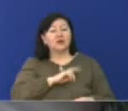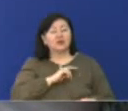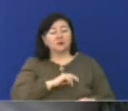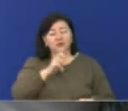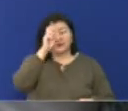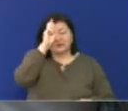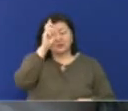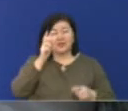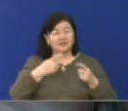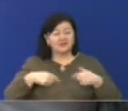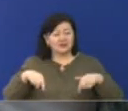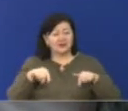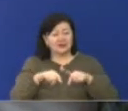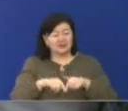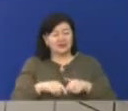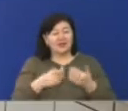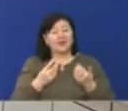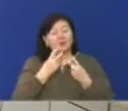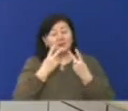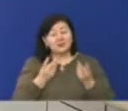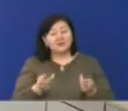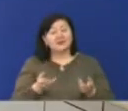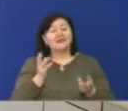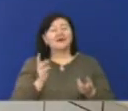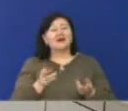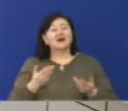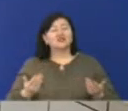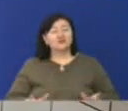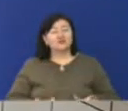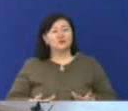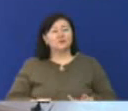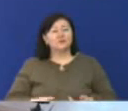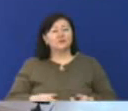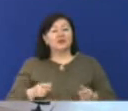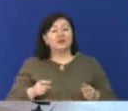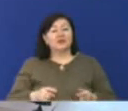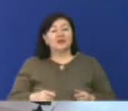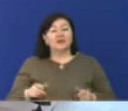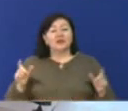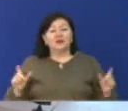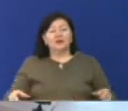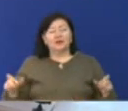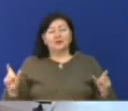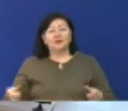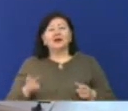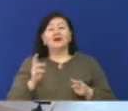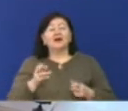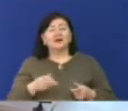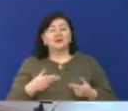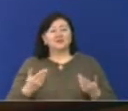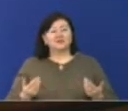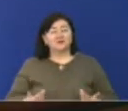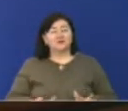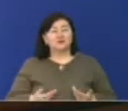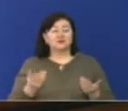Чиновники, побывавшие на экскурсии своими глазами, увидели, к каким последствиям могут привести коррупционные правонарушения. Несмотря на множество снятых